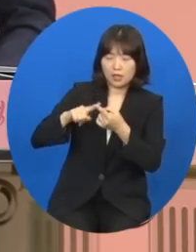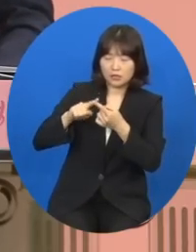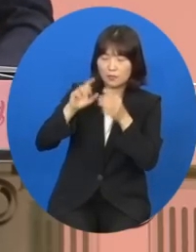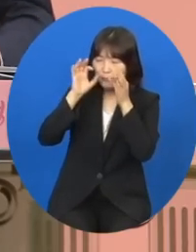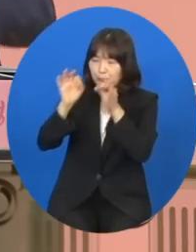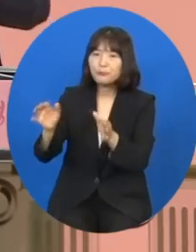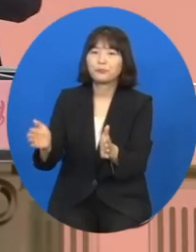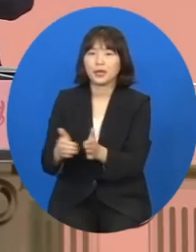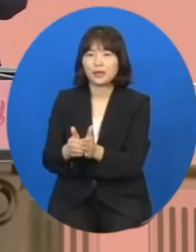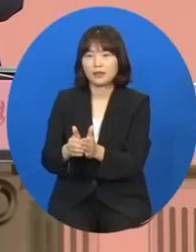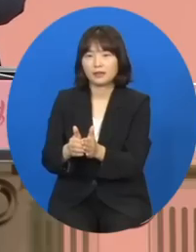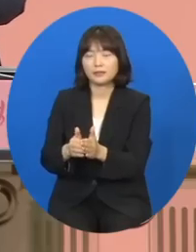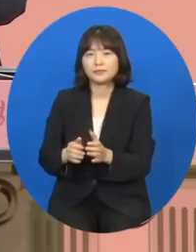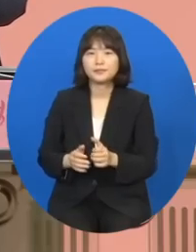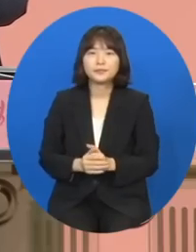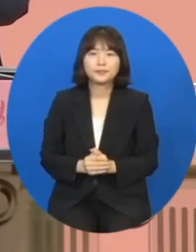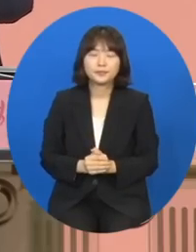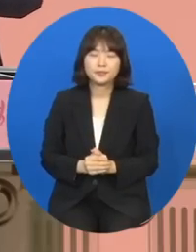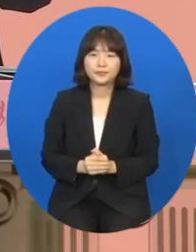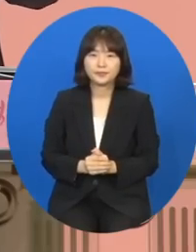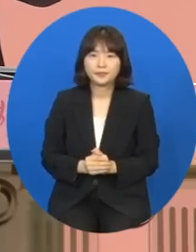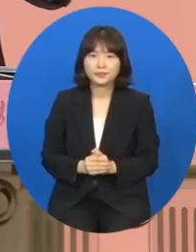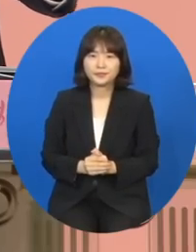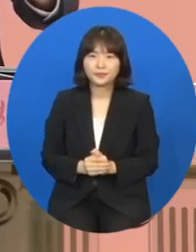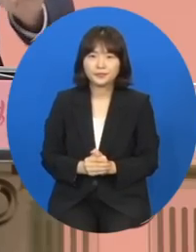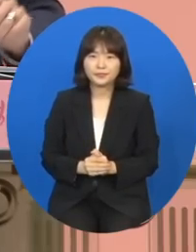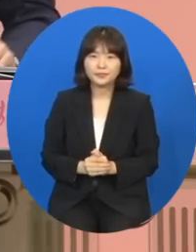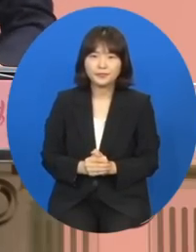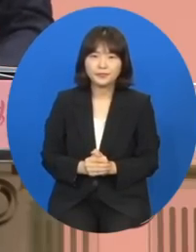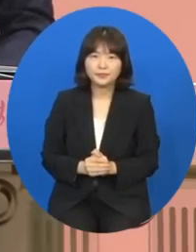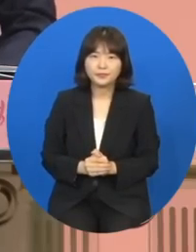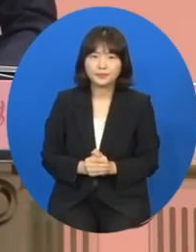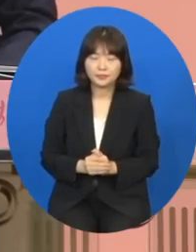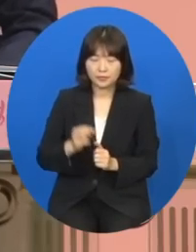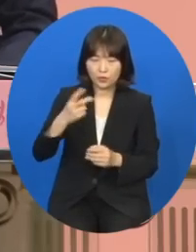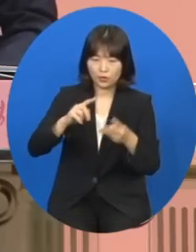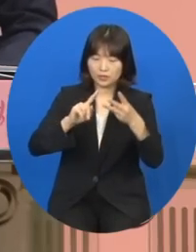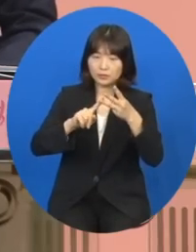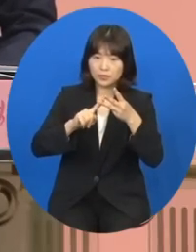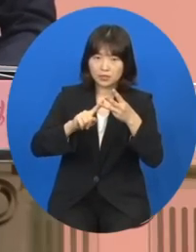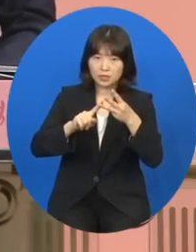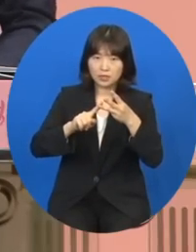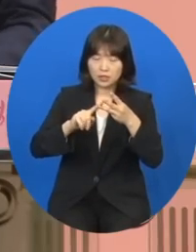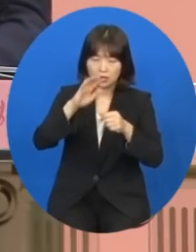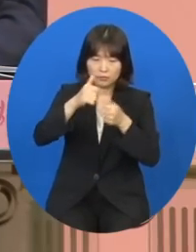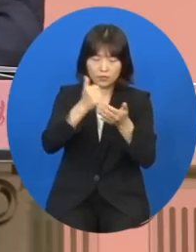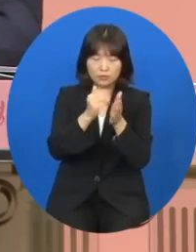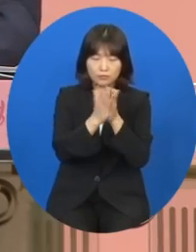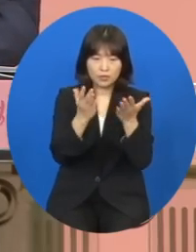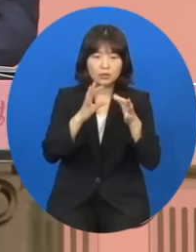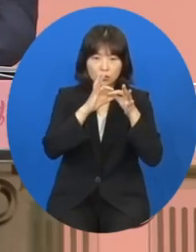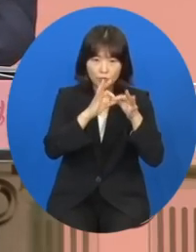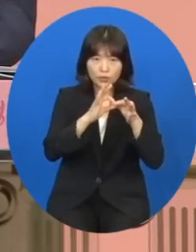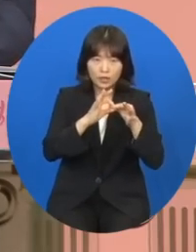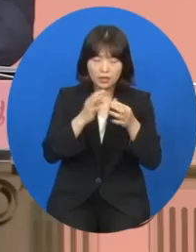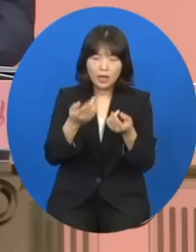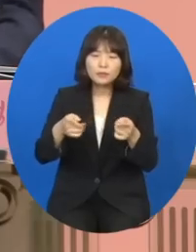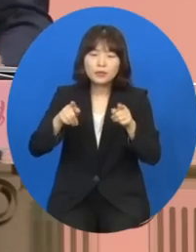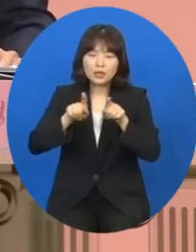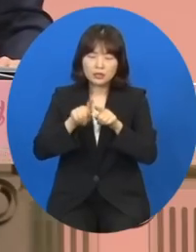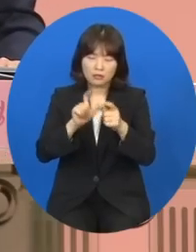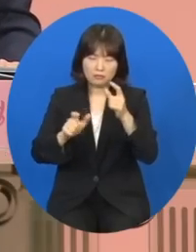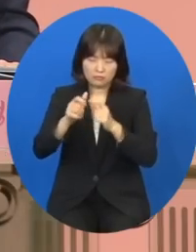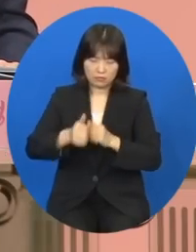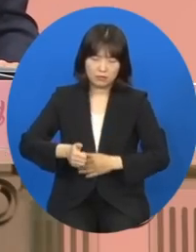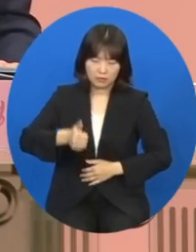lever 죽게될 스펠을 그리고 세 번째로 우리는 본문을 통해 함께 하는 것이 더 낫다는